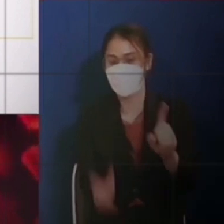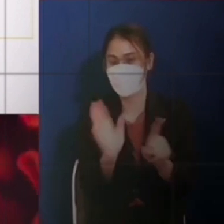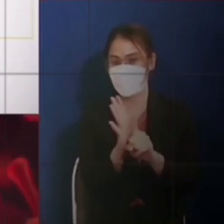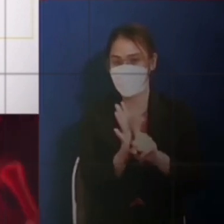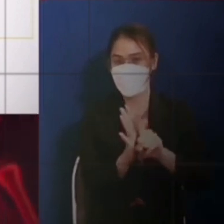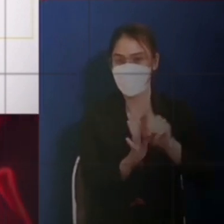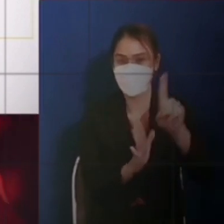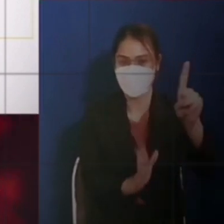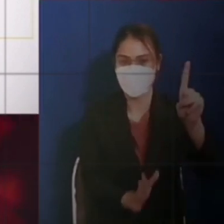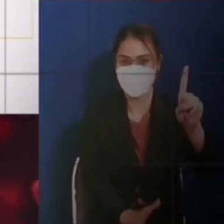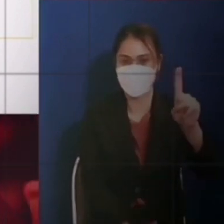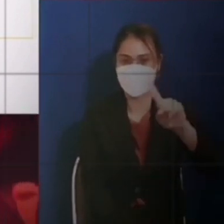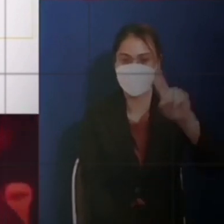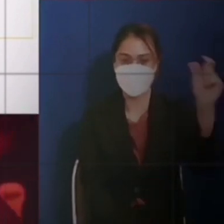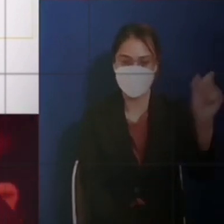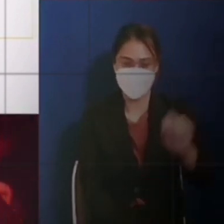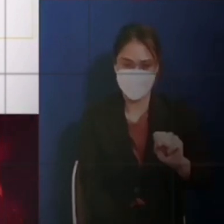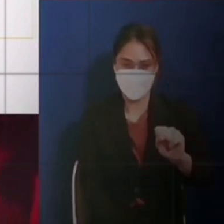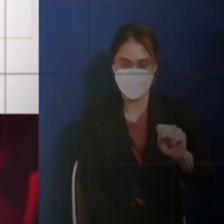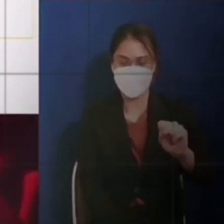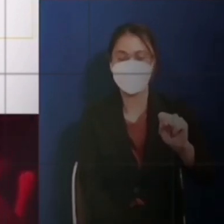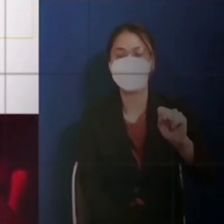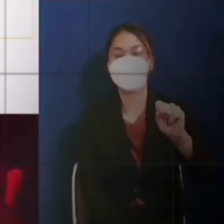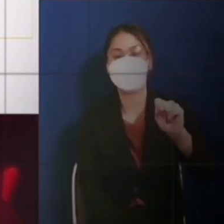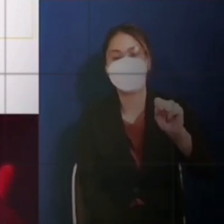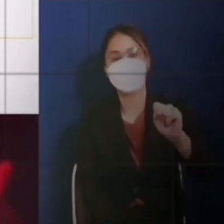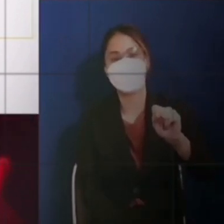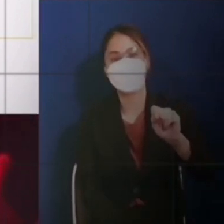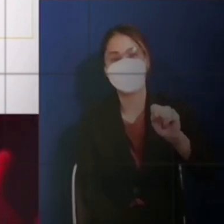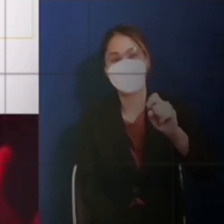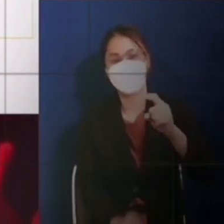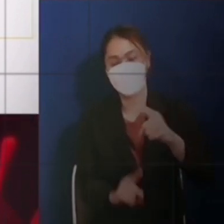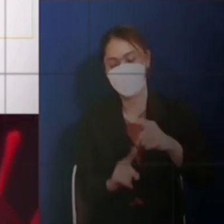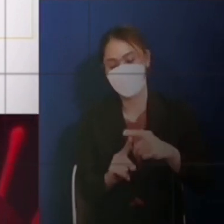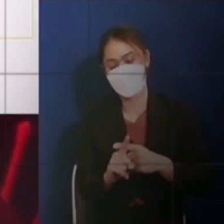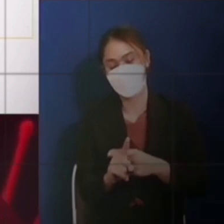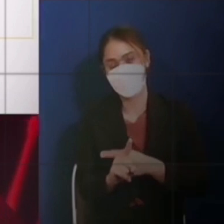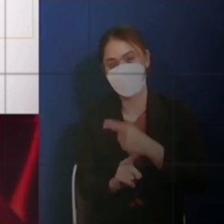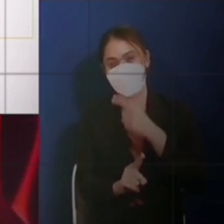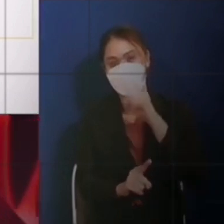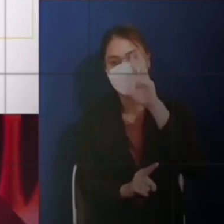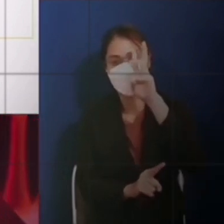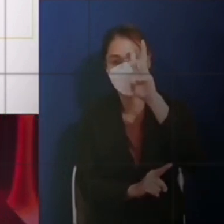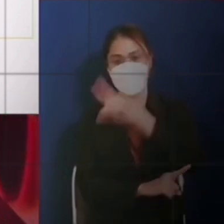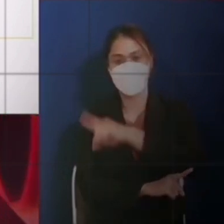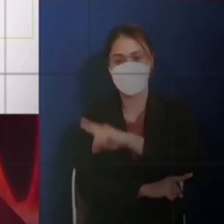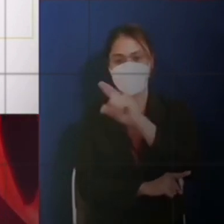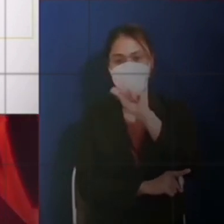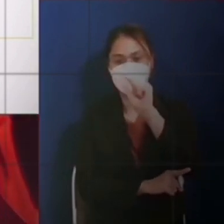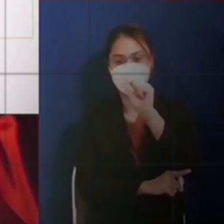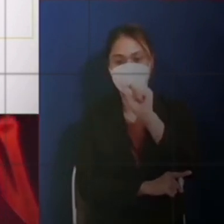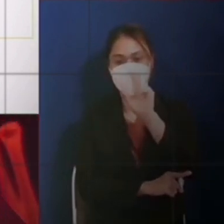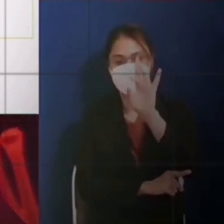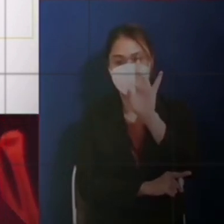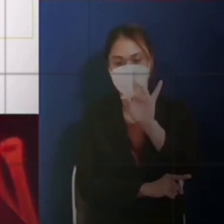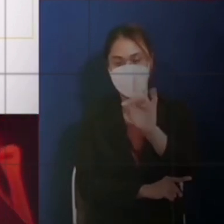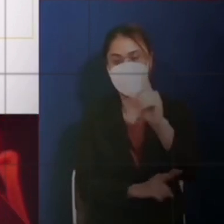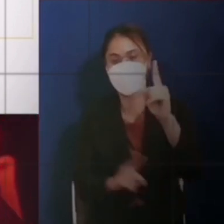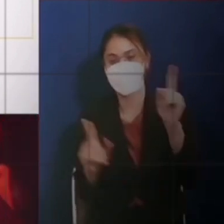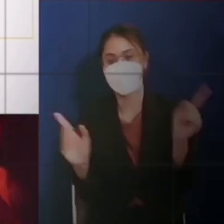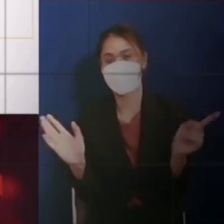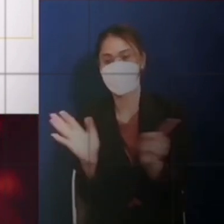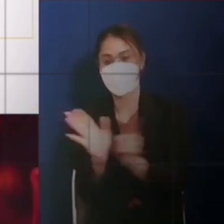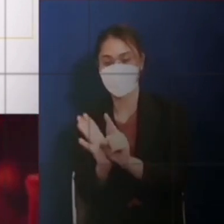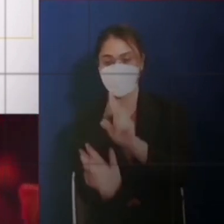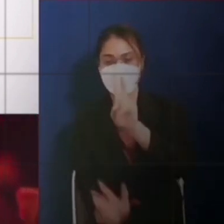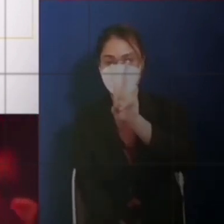แวคของบริษัทซิโนแวคนะครับตั้งแต่เมื่อวันที่28มิถุนายนนะครับและเข็มที่2นะครับได้รับการ